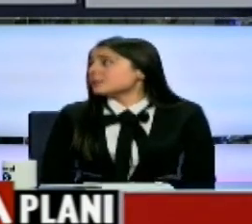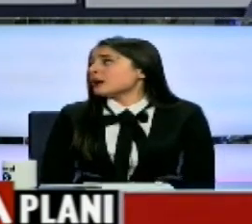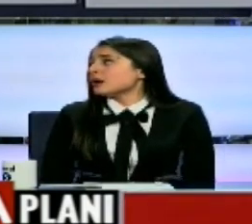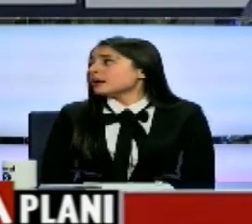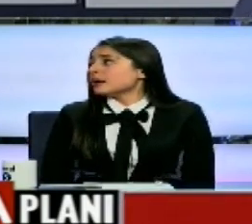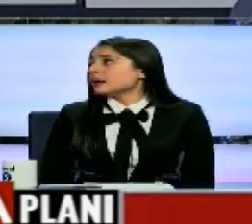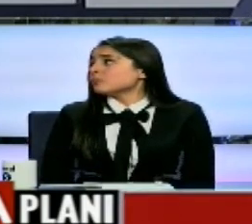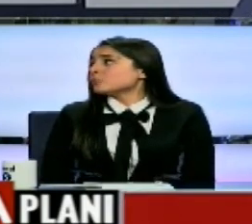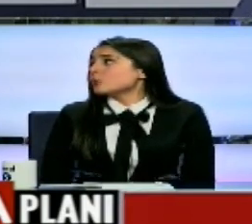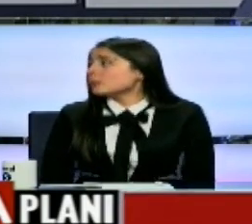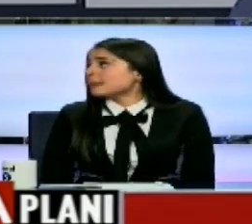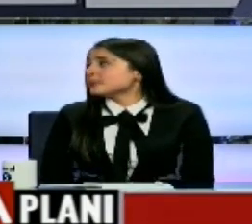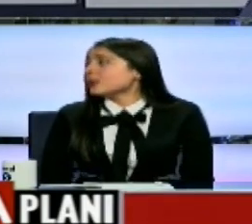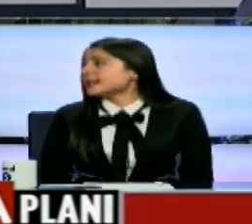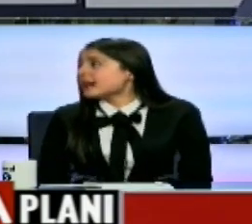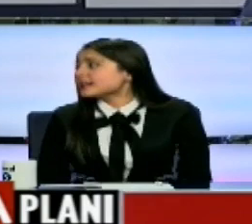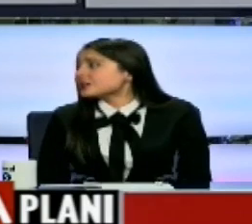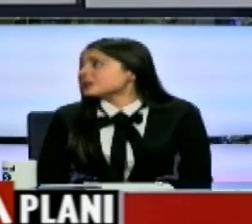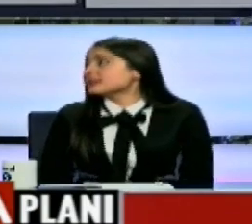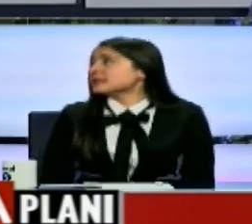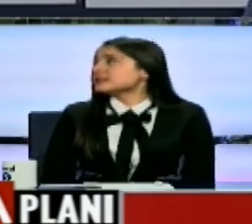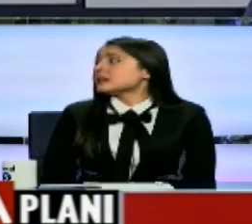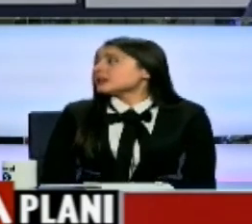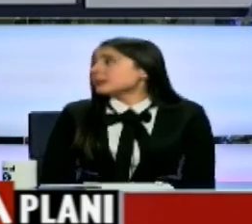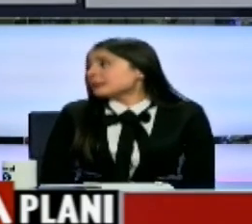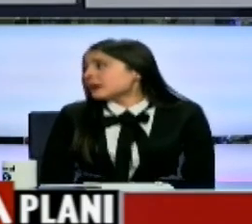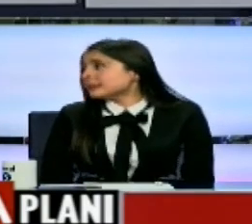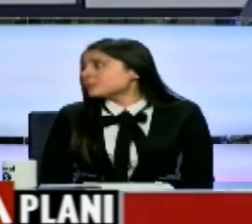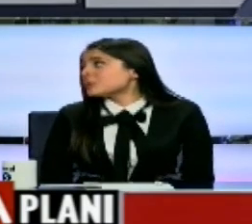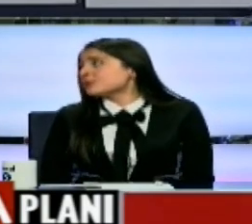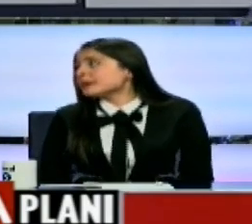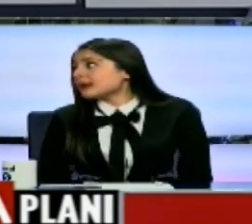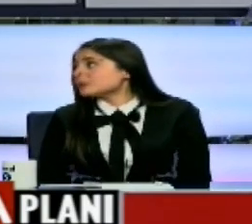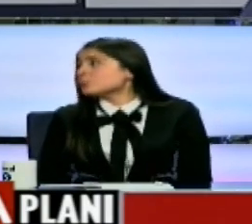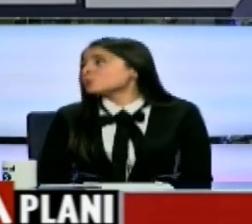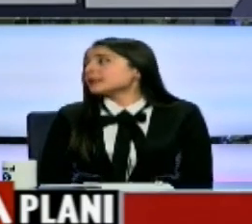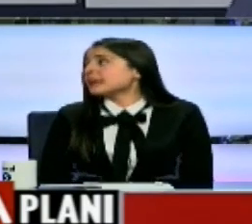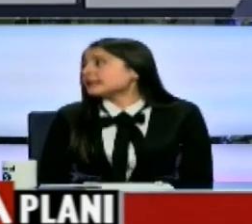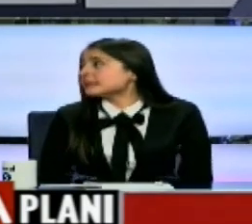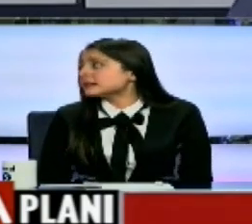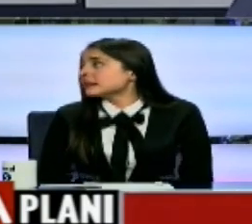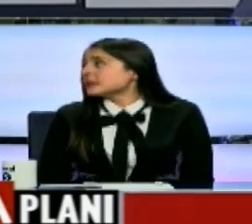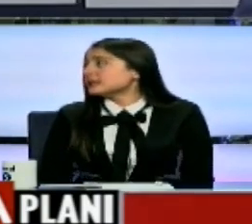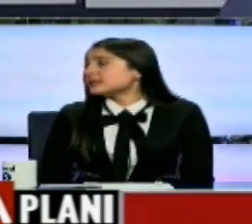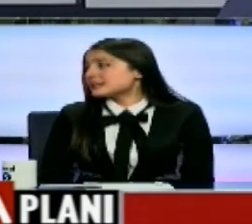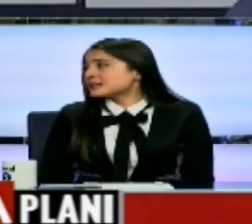acaba bu problemleri, bu engelleri aşabiliriz? Benim annem babam işitme engelli ama bütün engellilerin